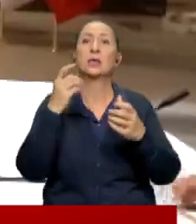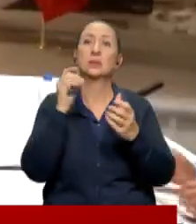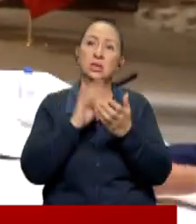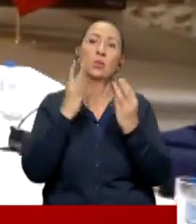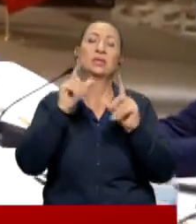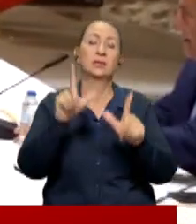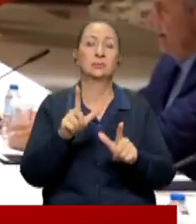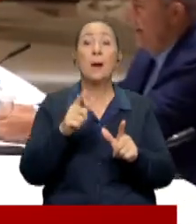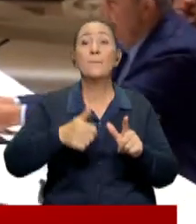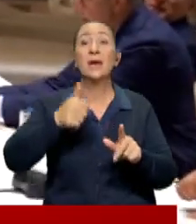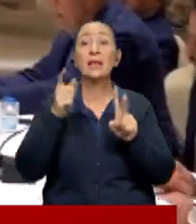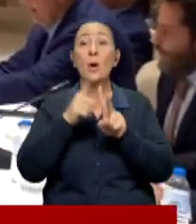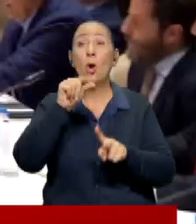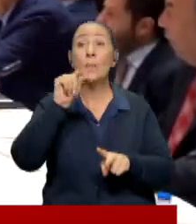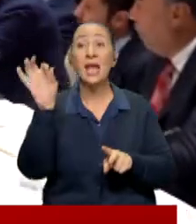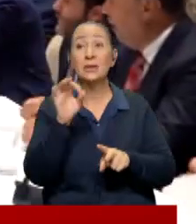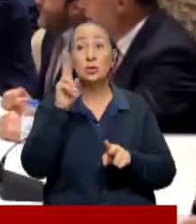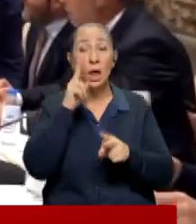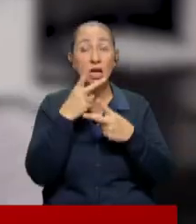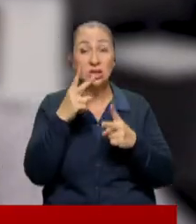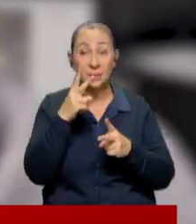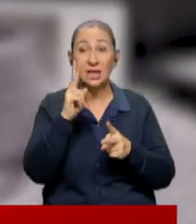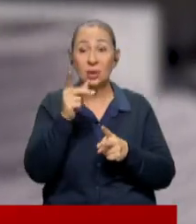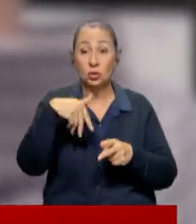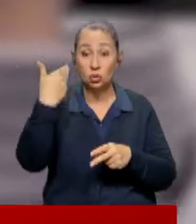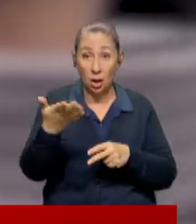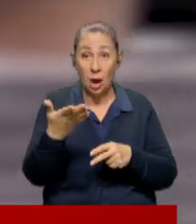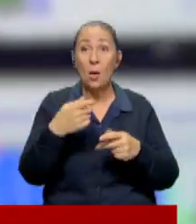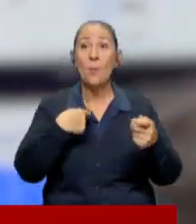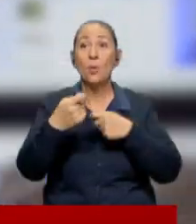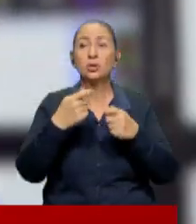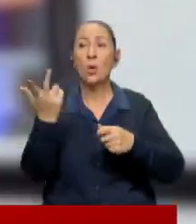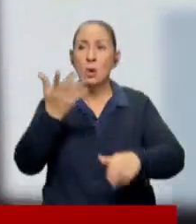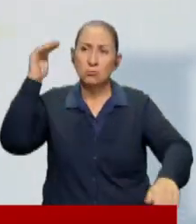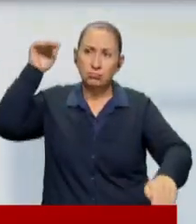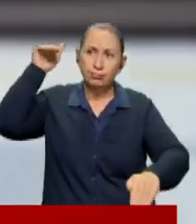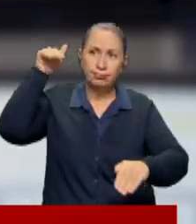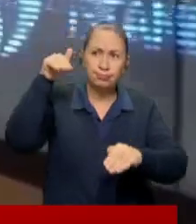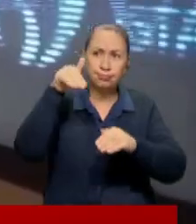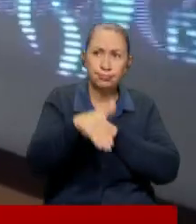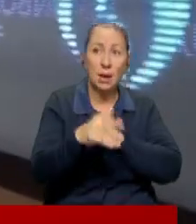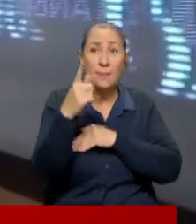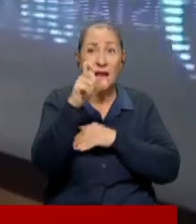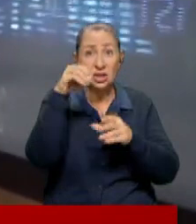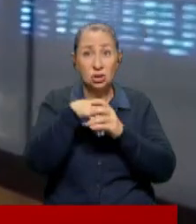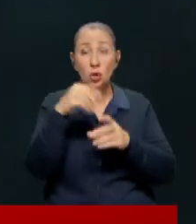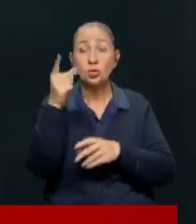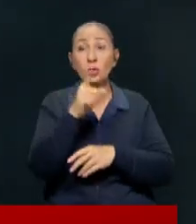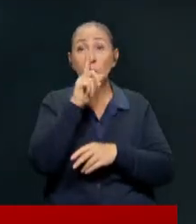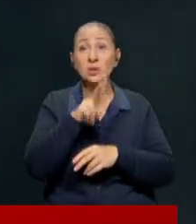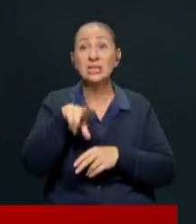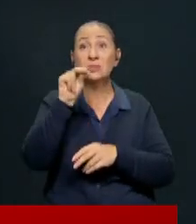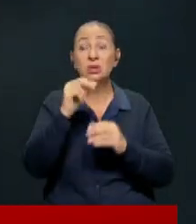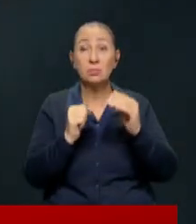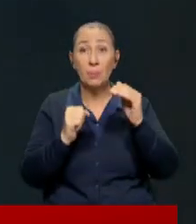beklenir. Bakan Nebati'nin 11 Eylül'deki son açıklamasından 2 gün sonra borsada sert düşüş başlamış. Bir ay içinde